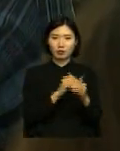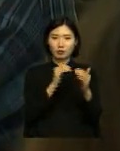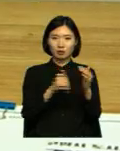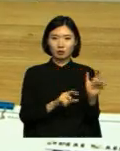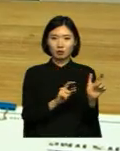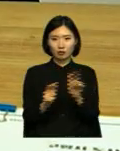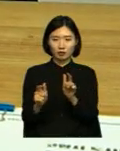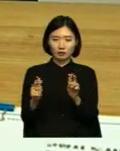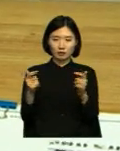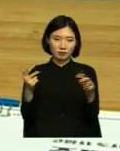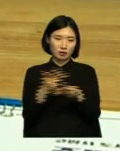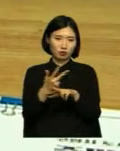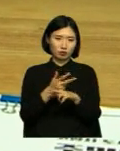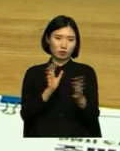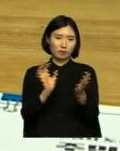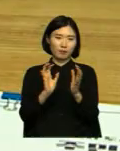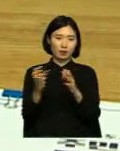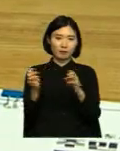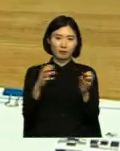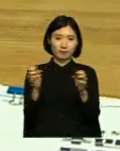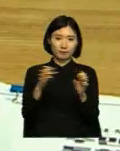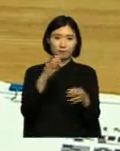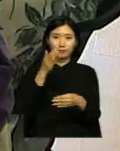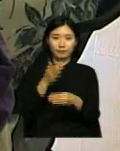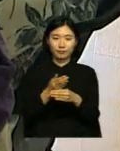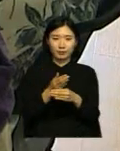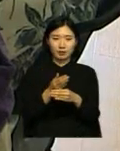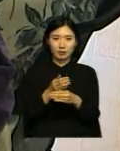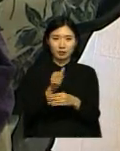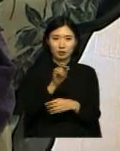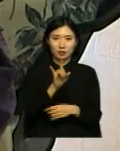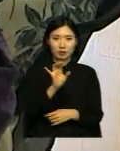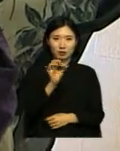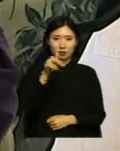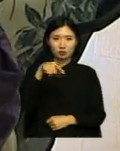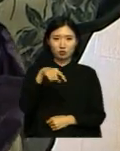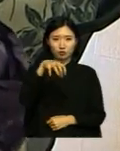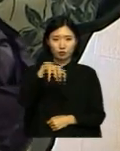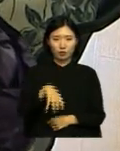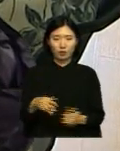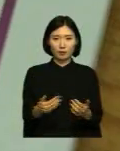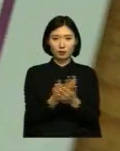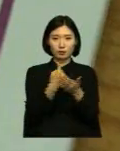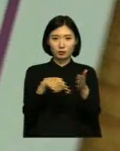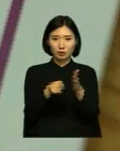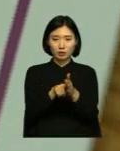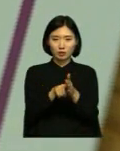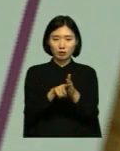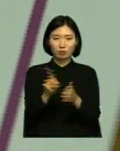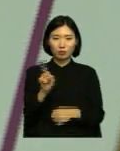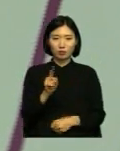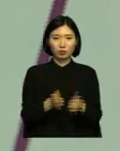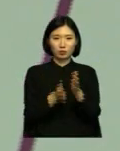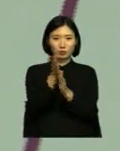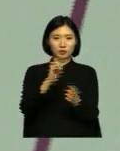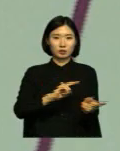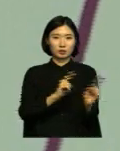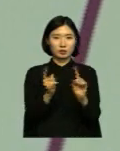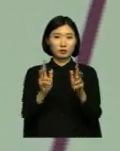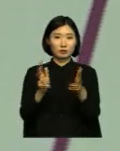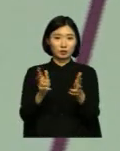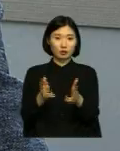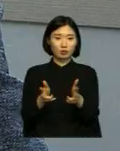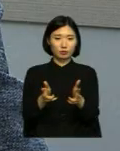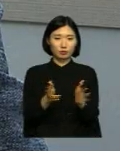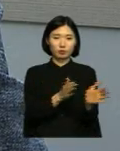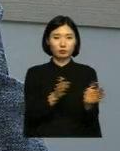매주 열띤 논의가 이어지는 곳입니다. 행주동을 발전시키기 위한 방법으로 주민들은 도시재생 사업을 준비하고